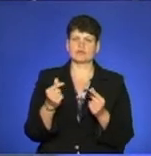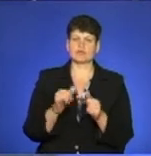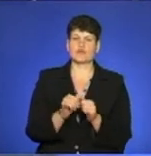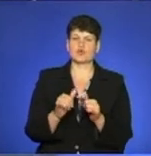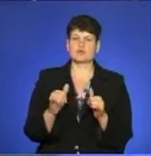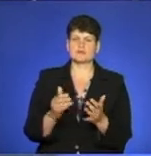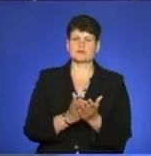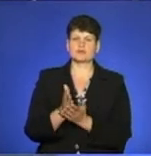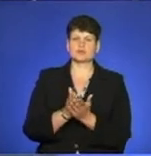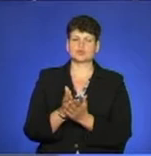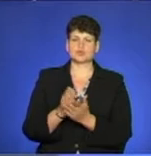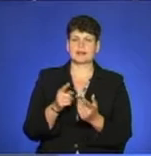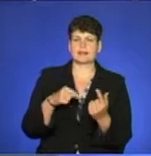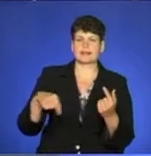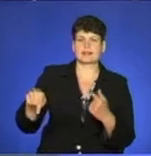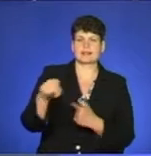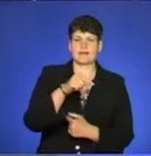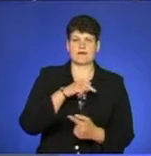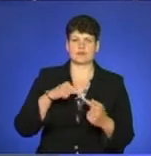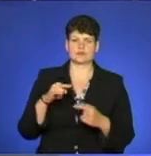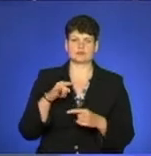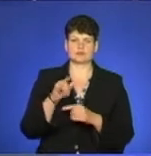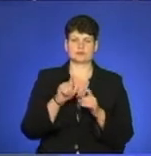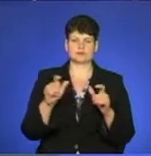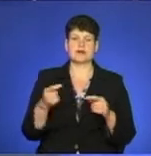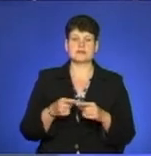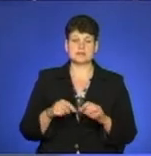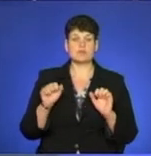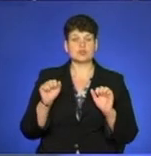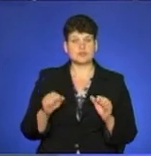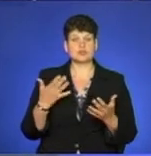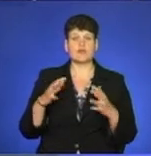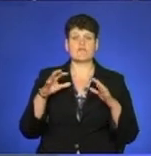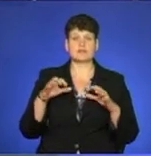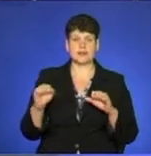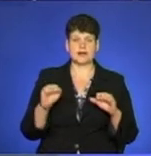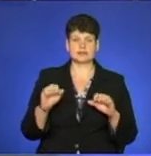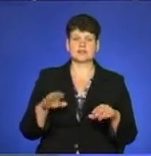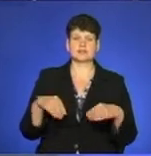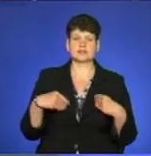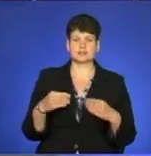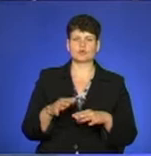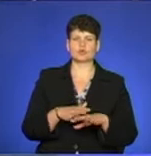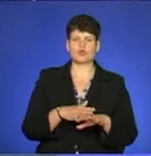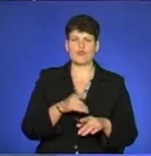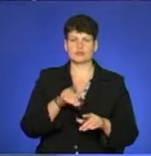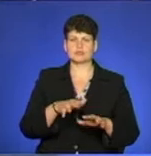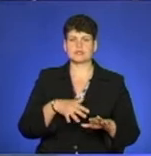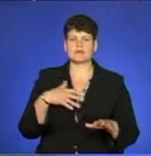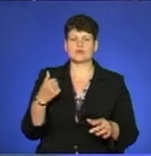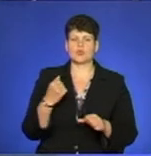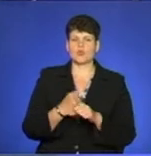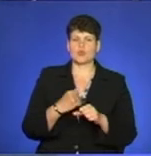розвиток інфраструктури навколо литовища. Але ця інвестиція можлива, якщо влада гарантуватиме довготривалу роботу аеропорту.